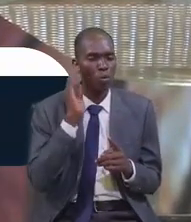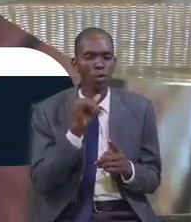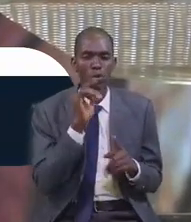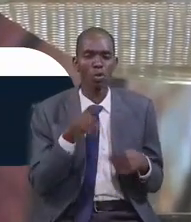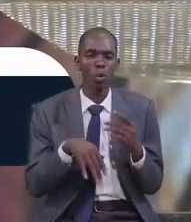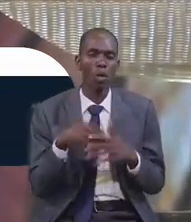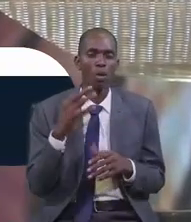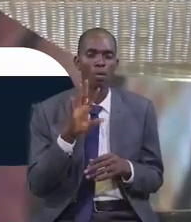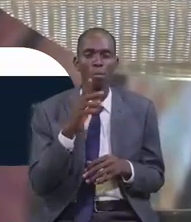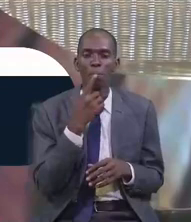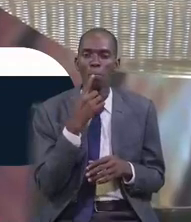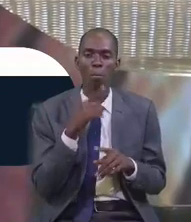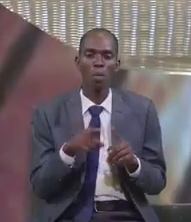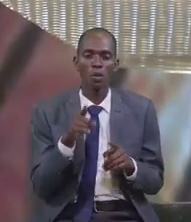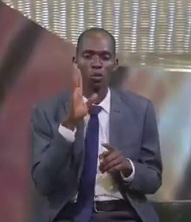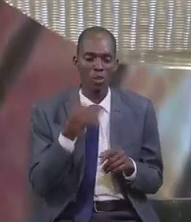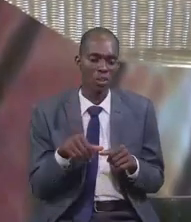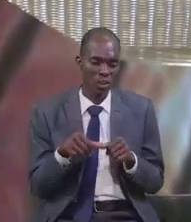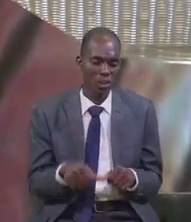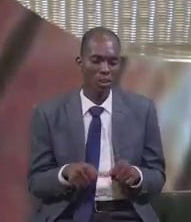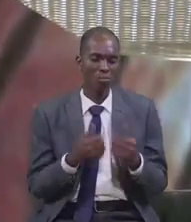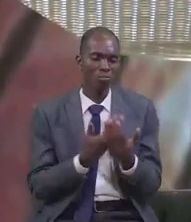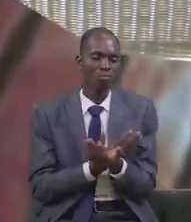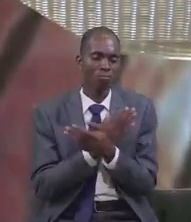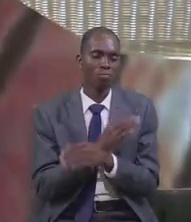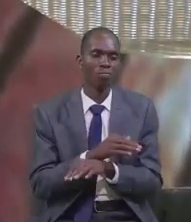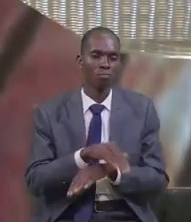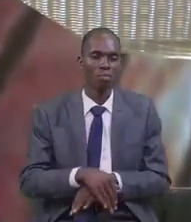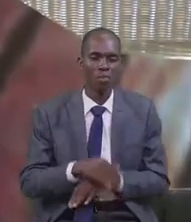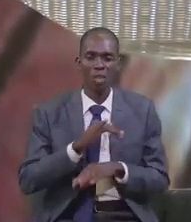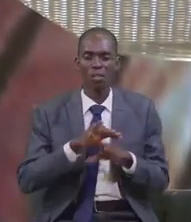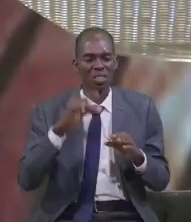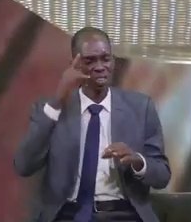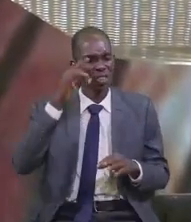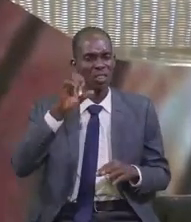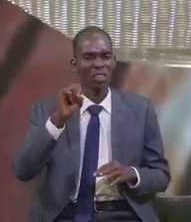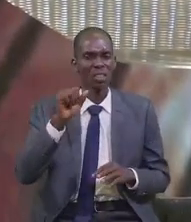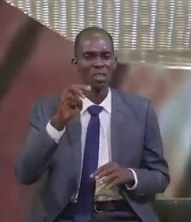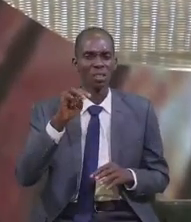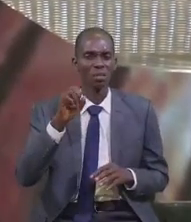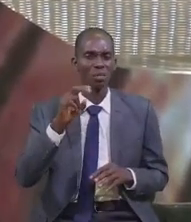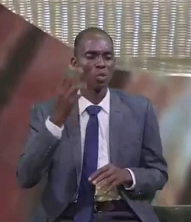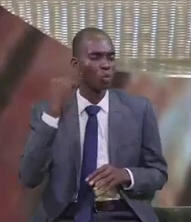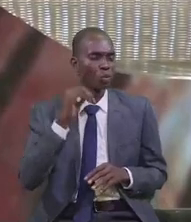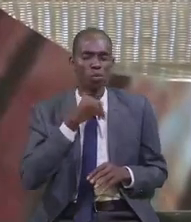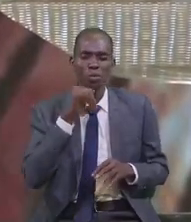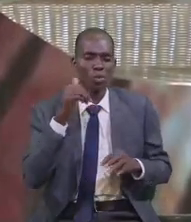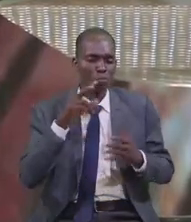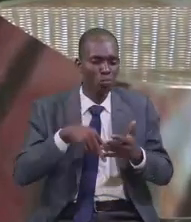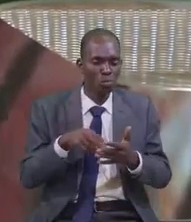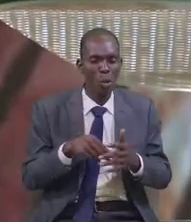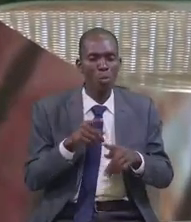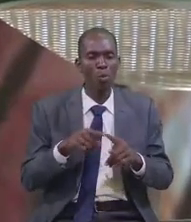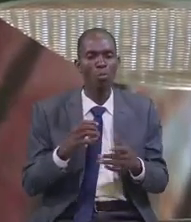la médites jour et nuit. Samson n'a pas le temps. Il passait son temps